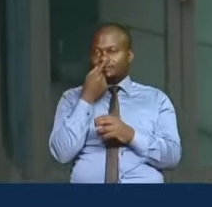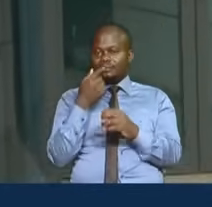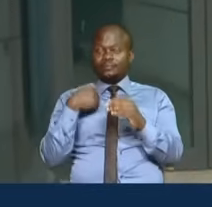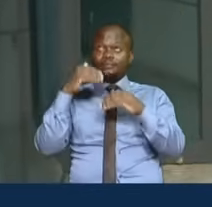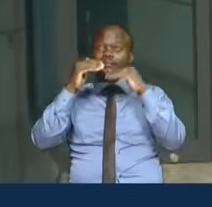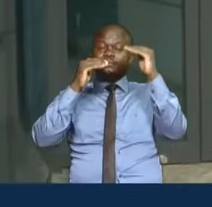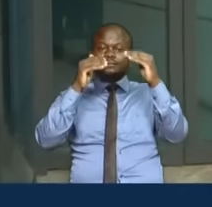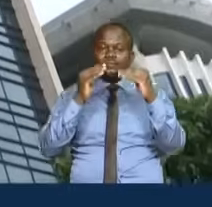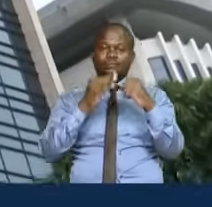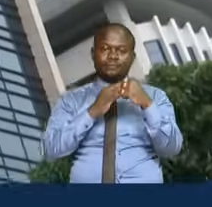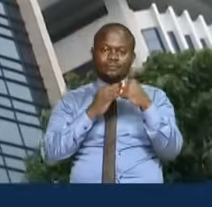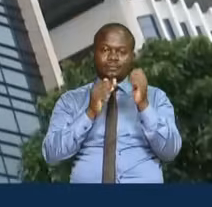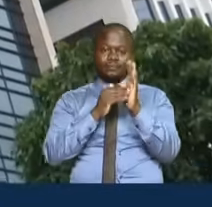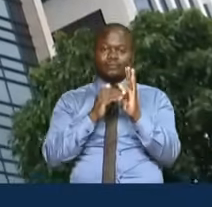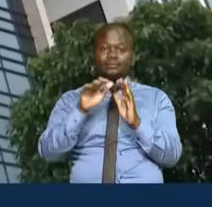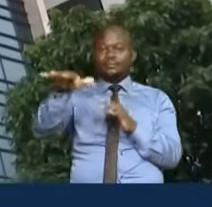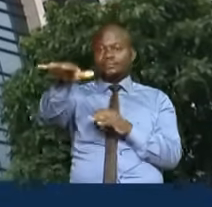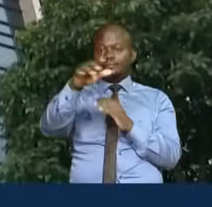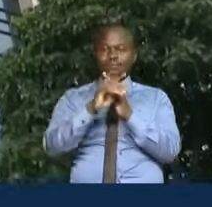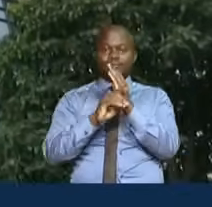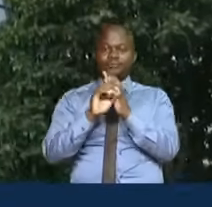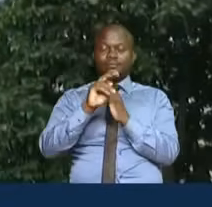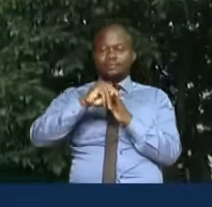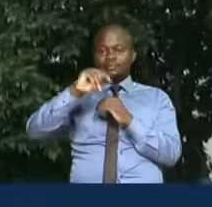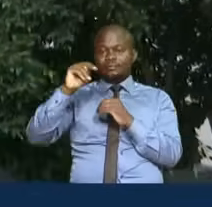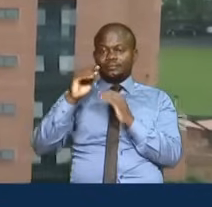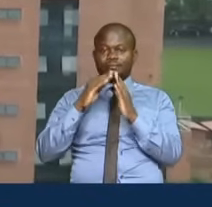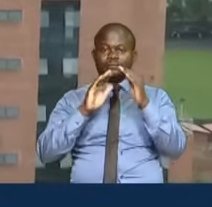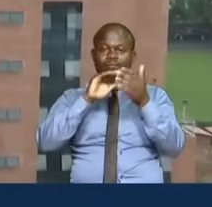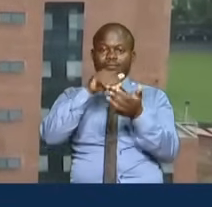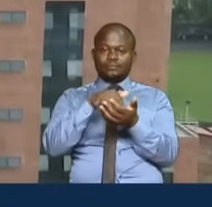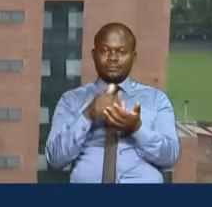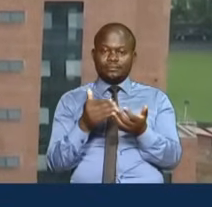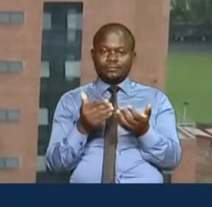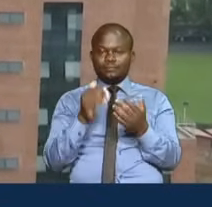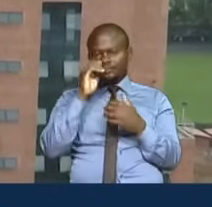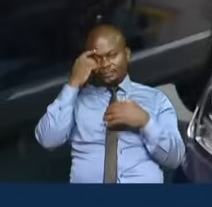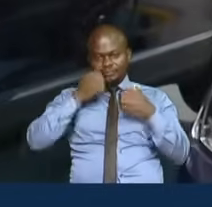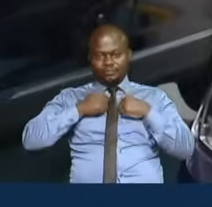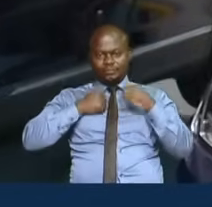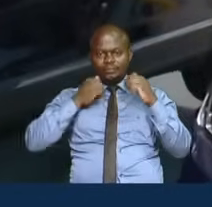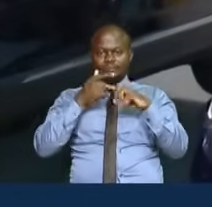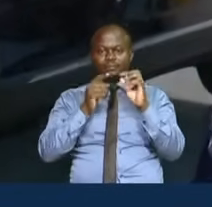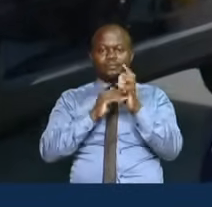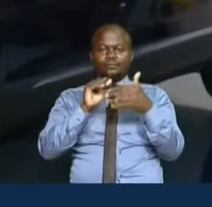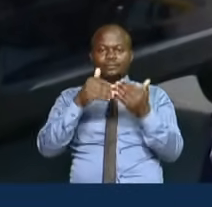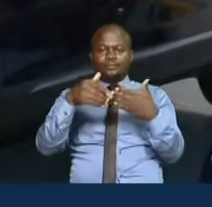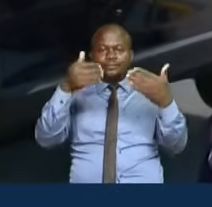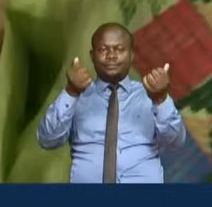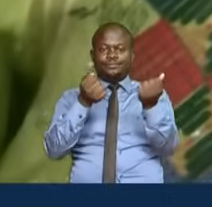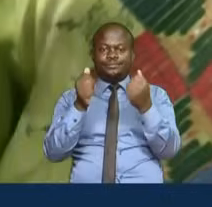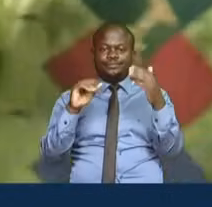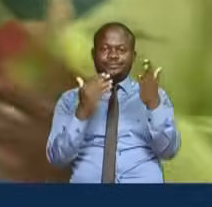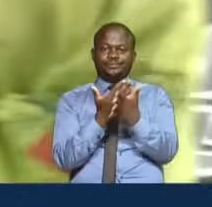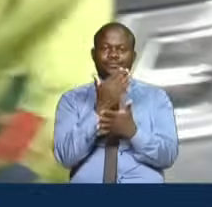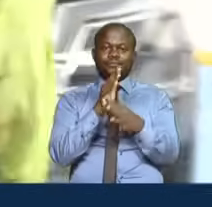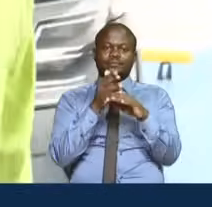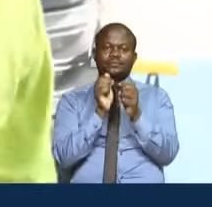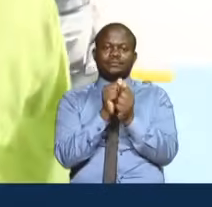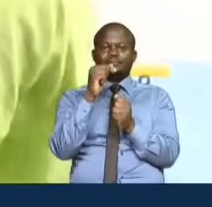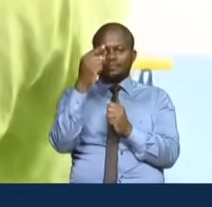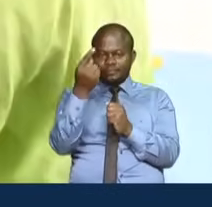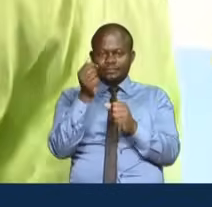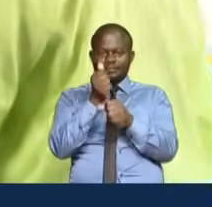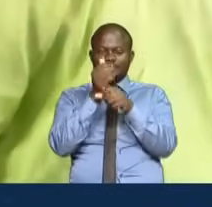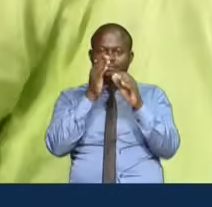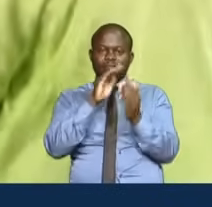amagorofa umunani ikaba iherereye mu karere ka Nyarugenge mu mujyi rwagati. Leta y'u Rwanda kandi yanatanze imodoka nshya zigera kuri 11 ku bakozi